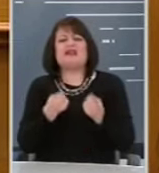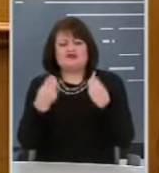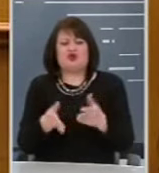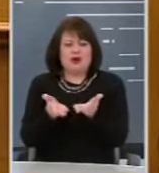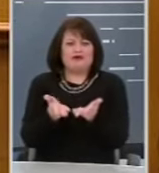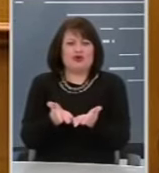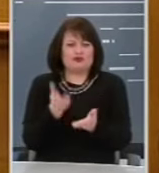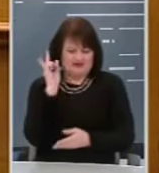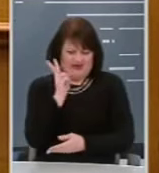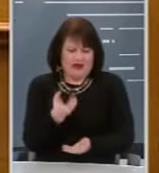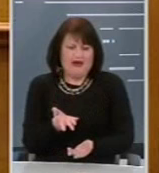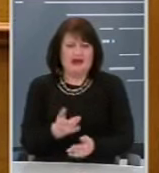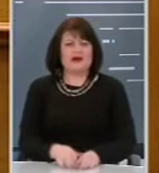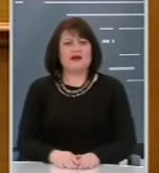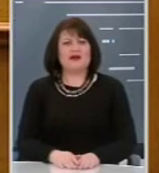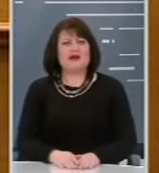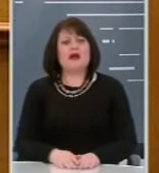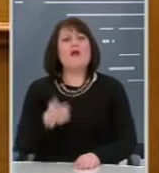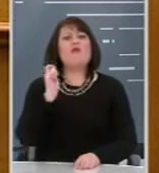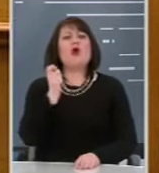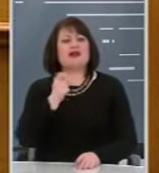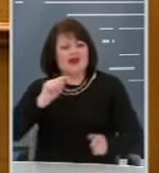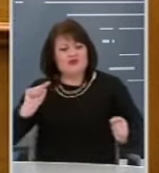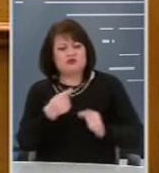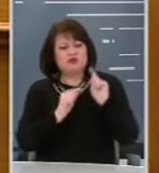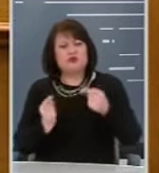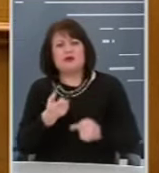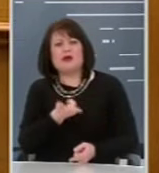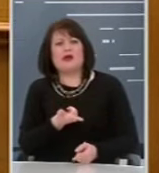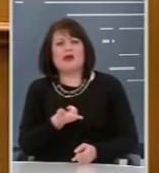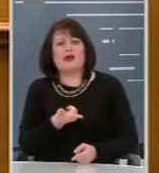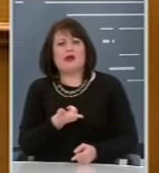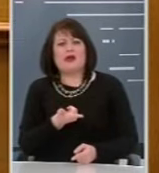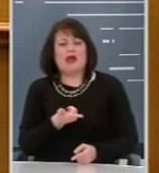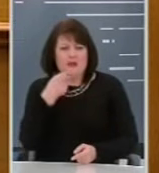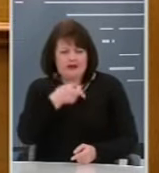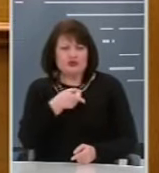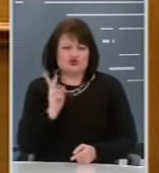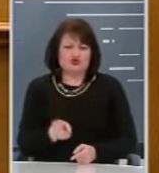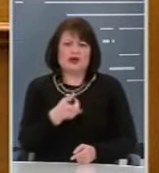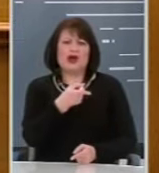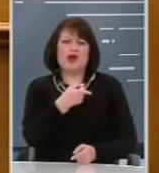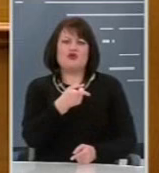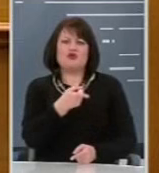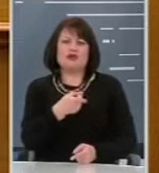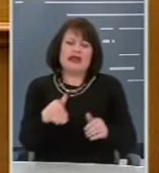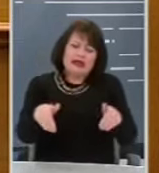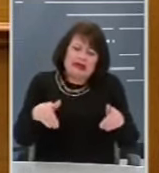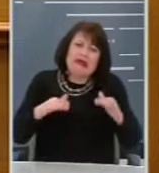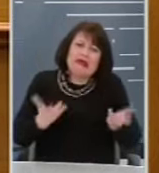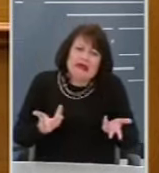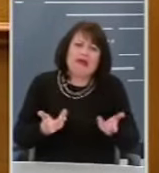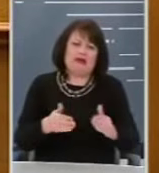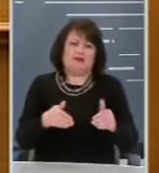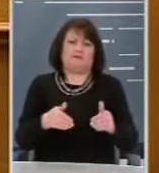πόσοι πολιτικοί δε στοχοποιήθηκαν τους νταβατζήδες προκειμένου είτε να εξουδετερωθούν είτε να συμβιβαστούν μαζί τους